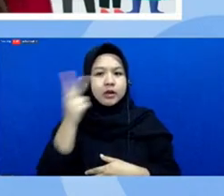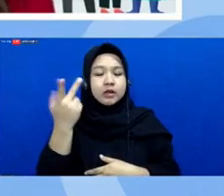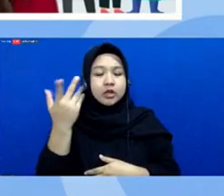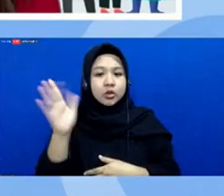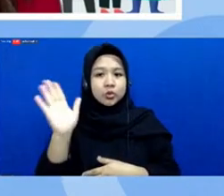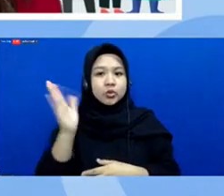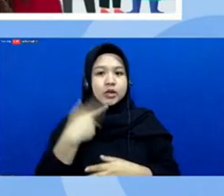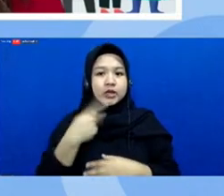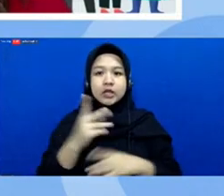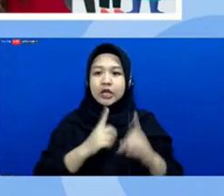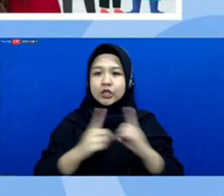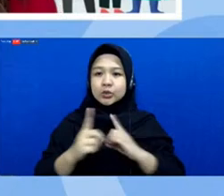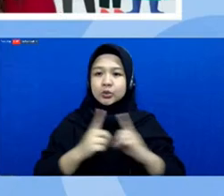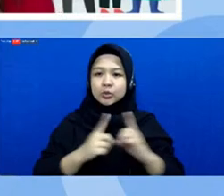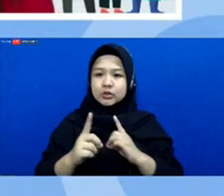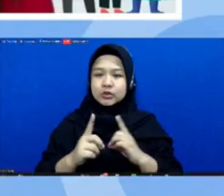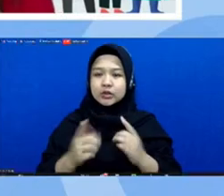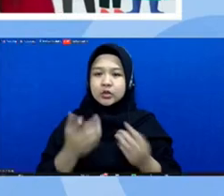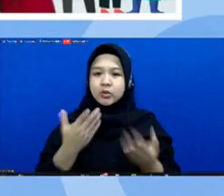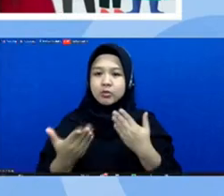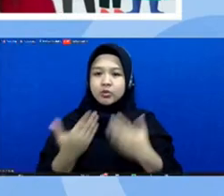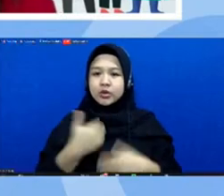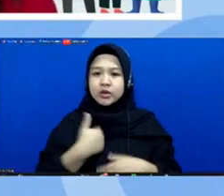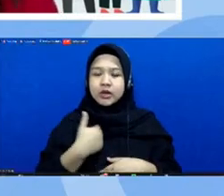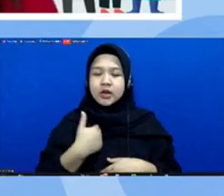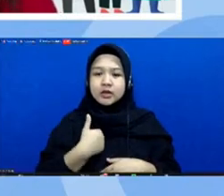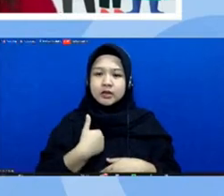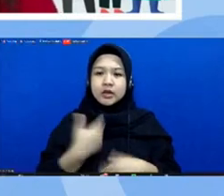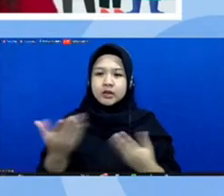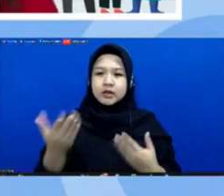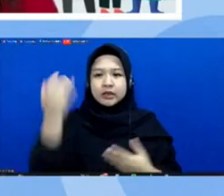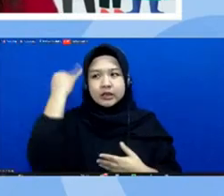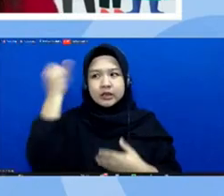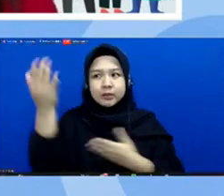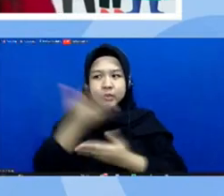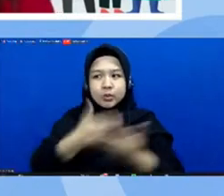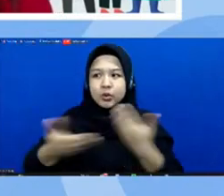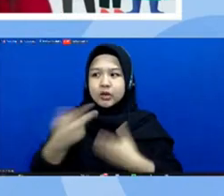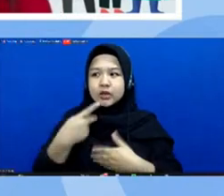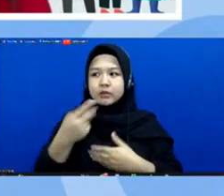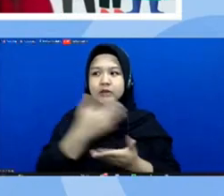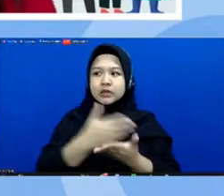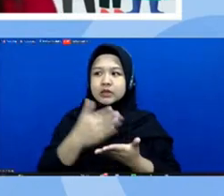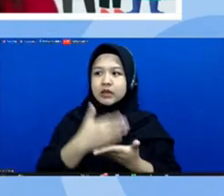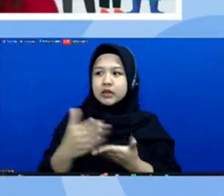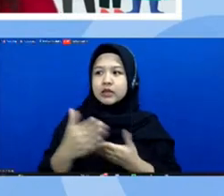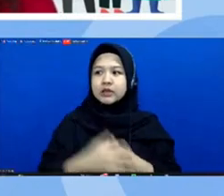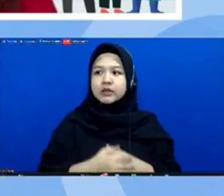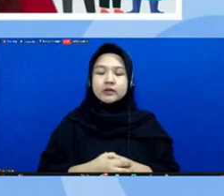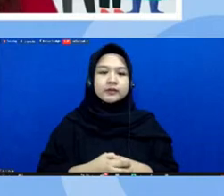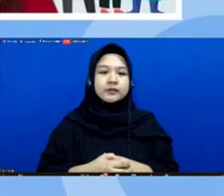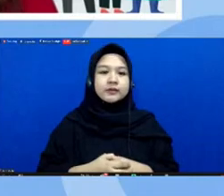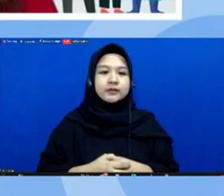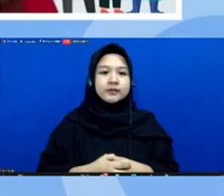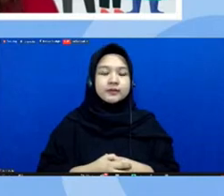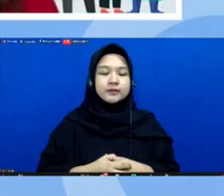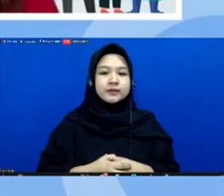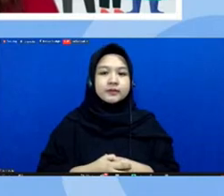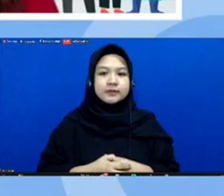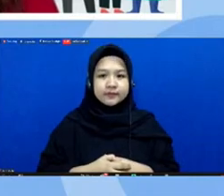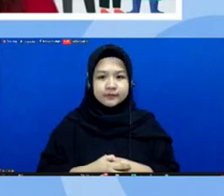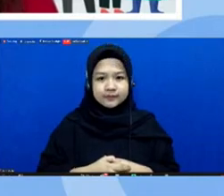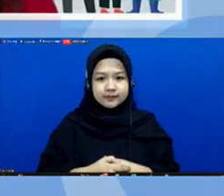kita diskusikan dan apakah mungkin ada pertukaran ide yang mungkin kita bisa sharingkan dalam topik kali ini?